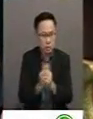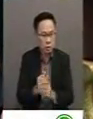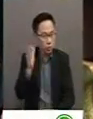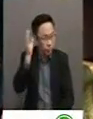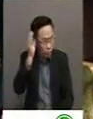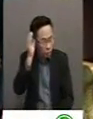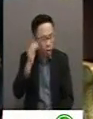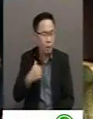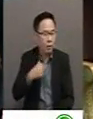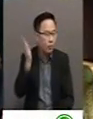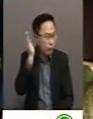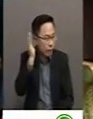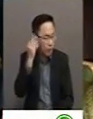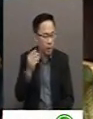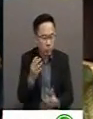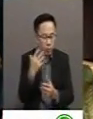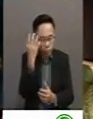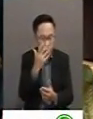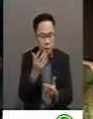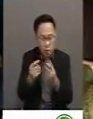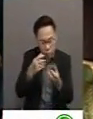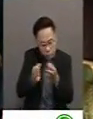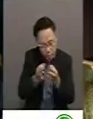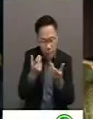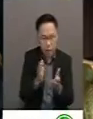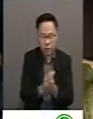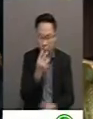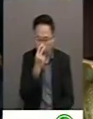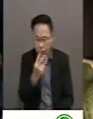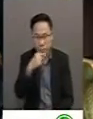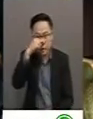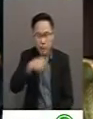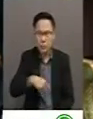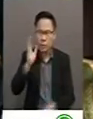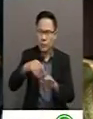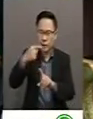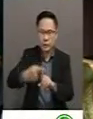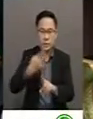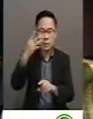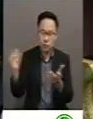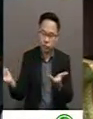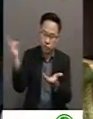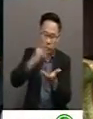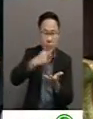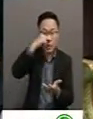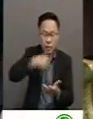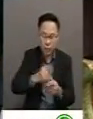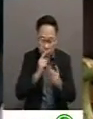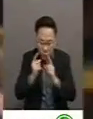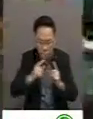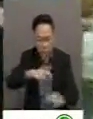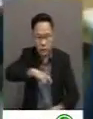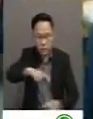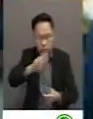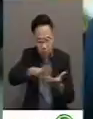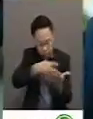บอกว่าเขาได้รับการชักชวนให้เข้ามาร่วมลงทุนก็เลยเดินทางมาที่ไทยประมาณกลางเดือนเมษายนที่ผ่านมาเพื่อพูดคุย